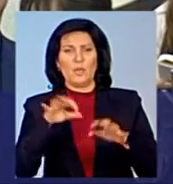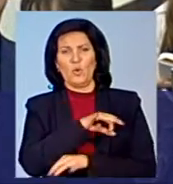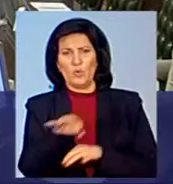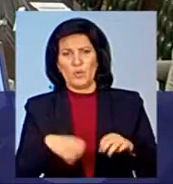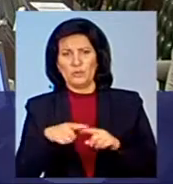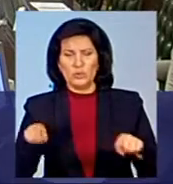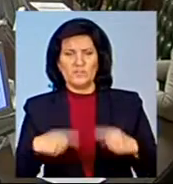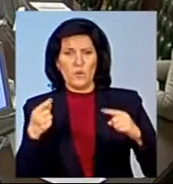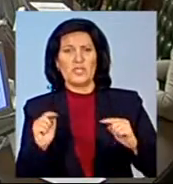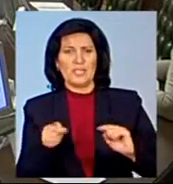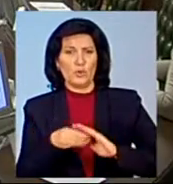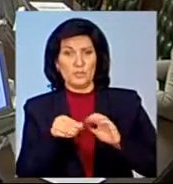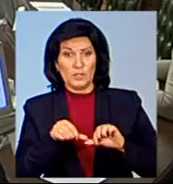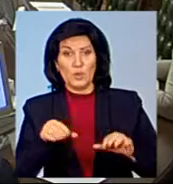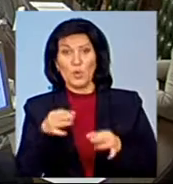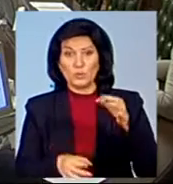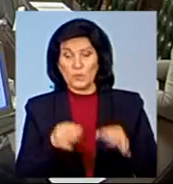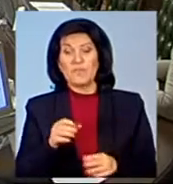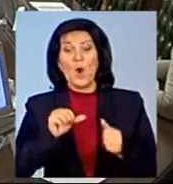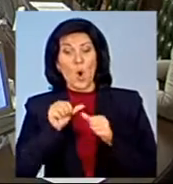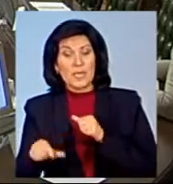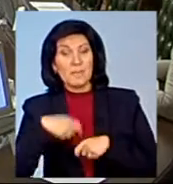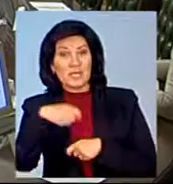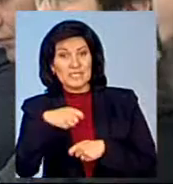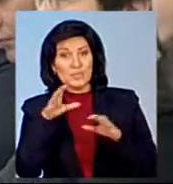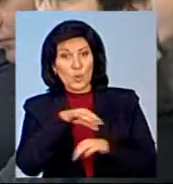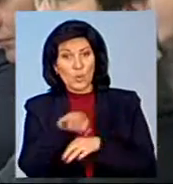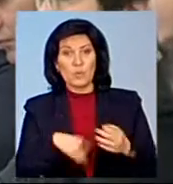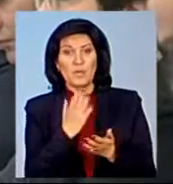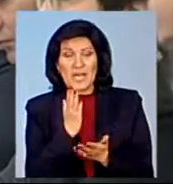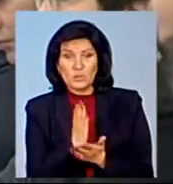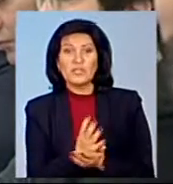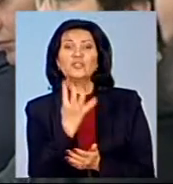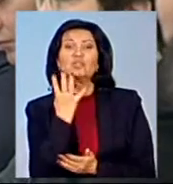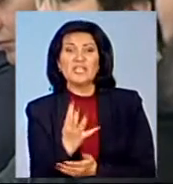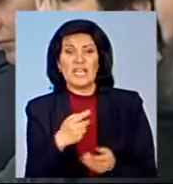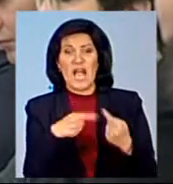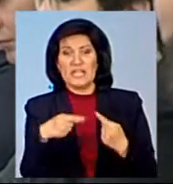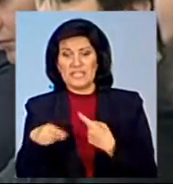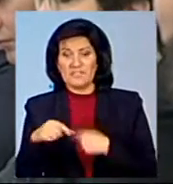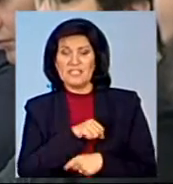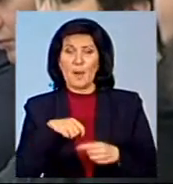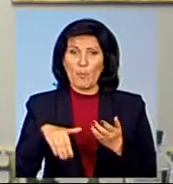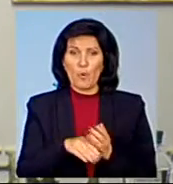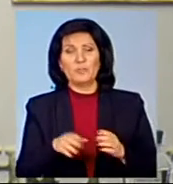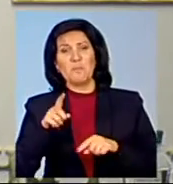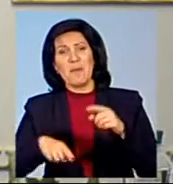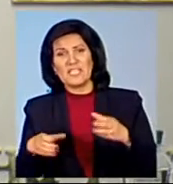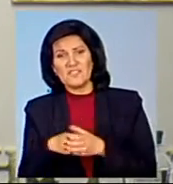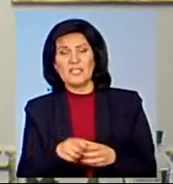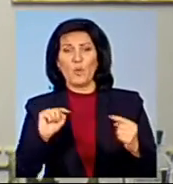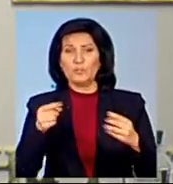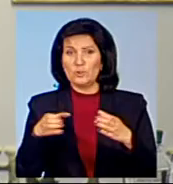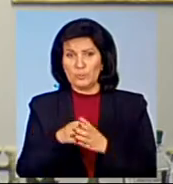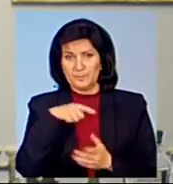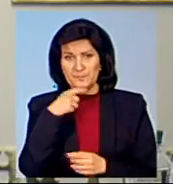антикорупційного суду. Окрім президентського законопроекту, у Верховній Раді є чотири альтернативних. Фракції «Самопоміч», «Батьківщина» та «Опозиційний